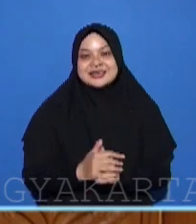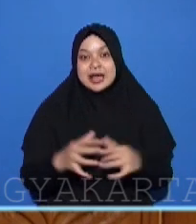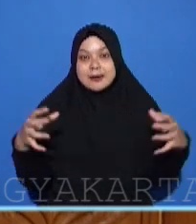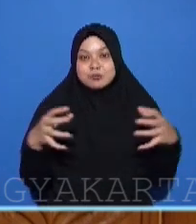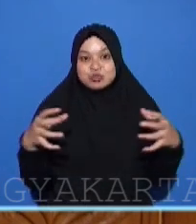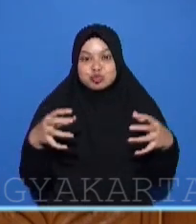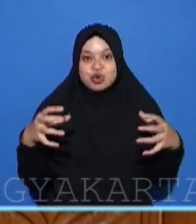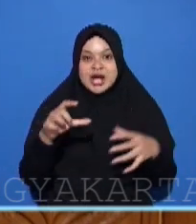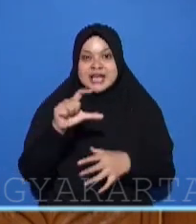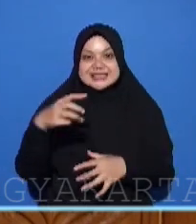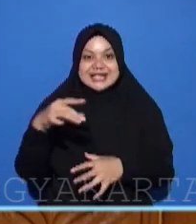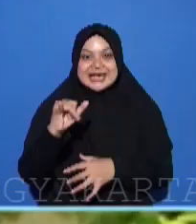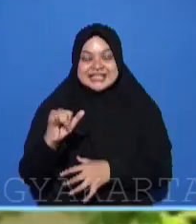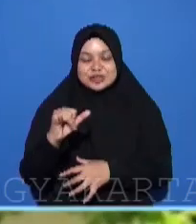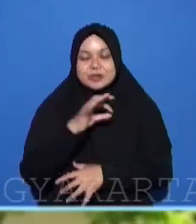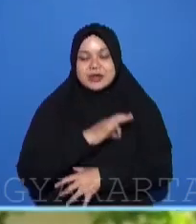ing donying